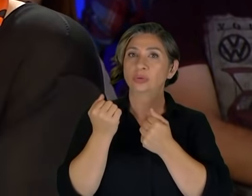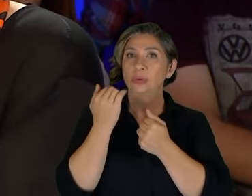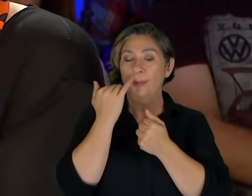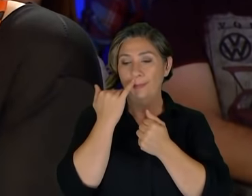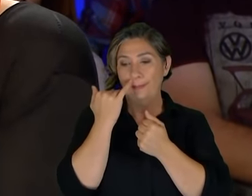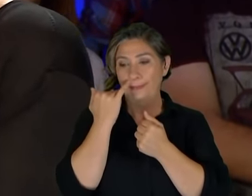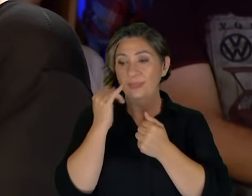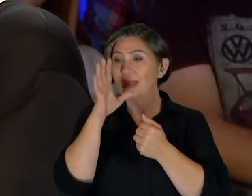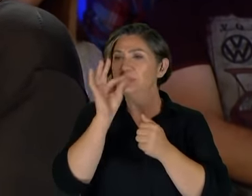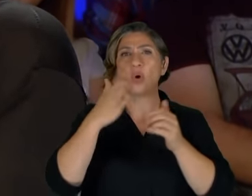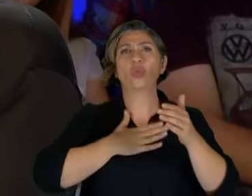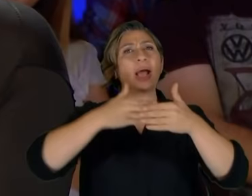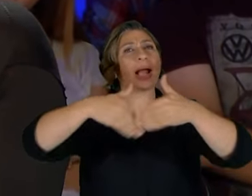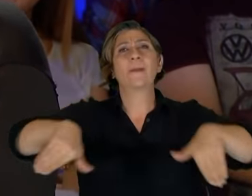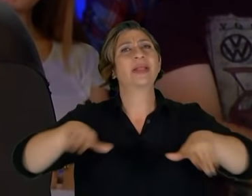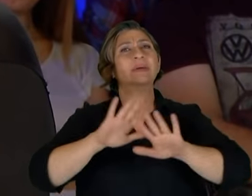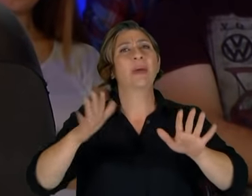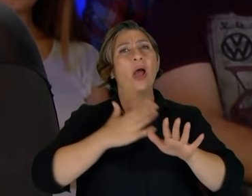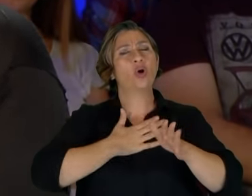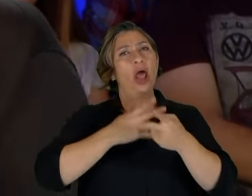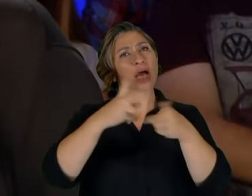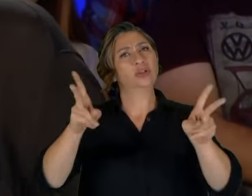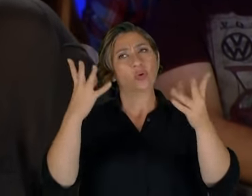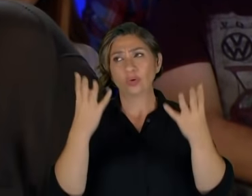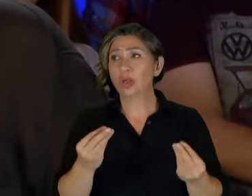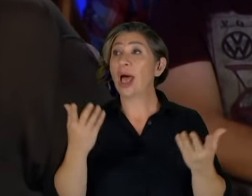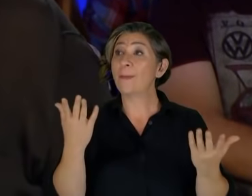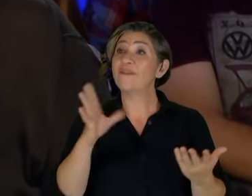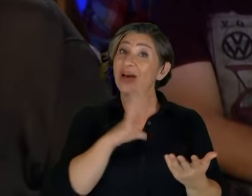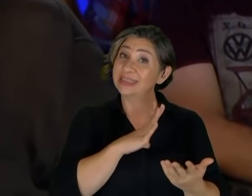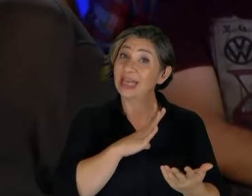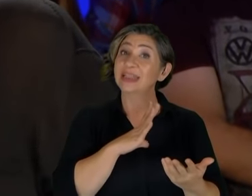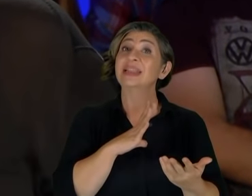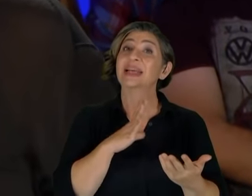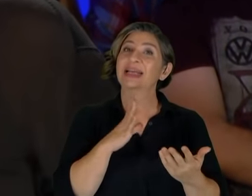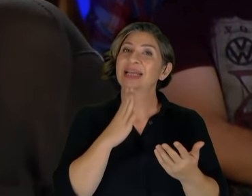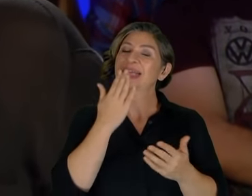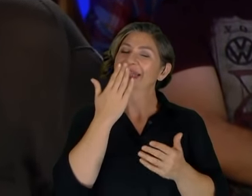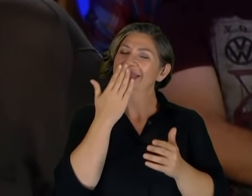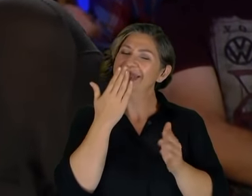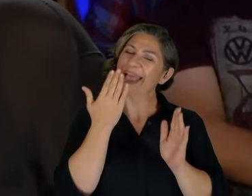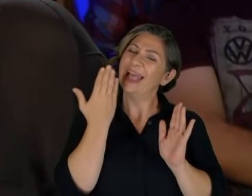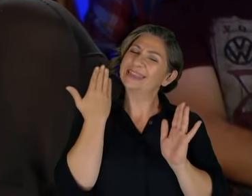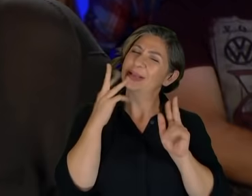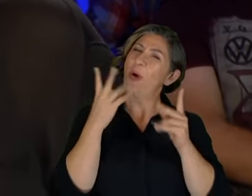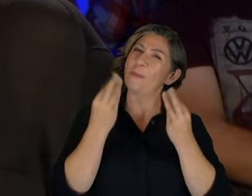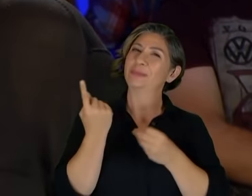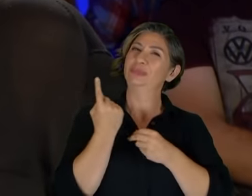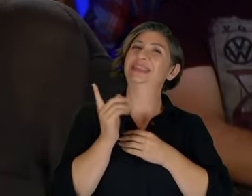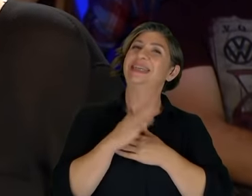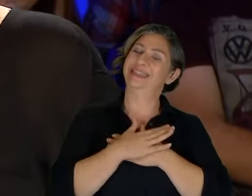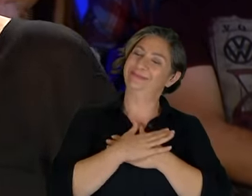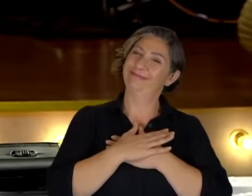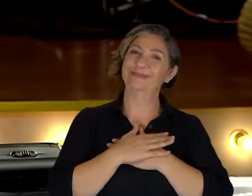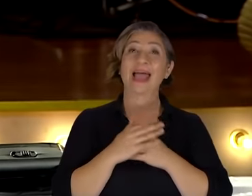O yüzden kimsenin önünü kapatmadık, herkesin önü açık olsun. Ama varsan varsın. Klasik olmak da bir şeydir yani. Evet. Evet.